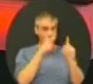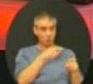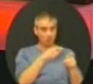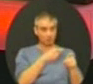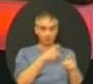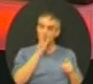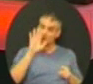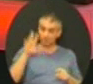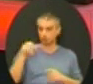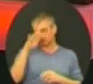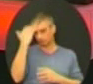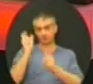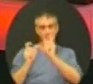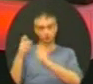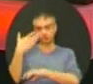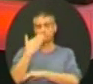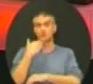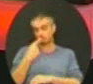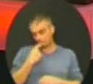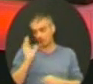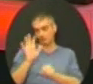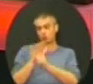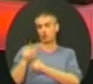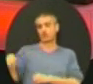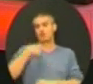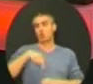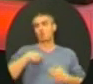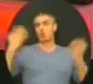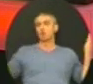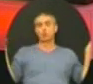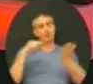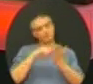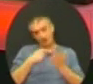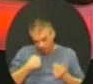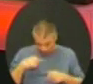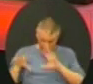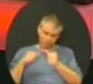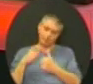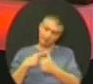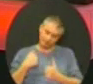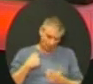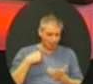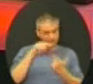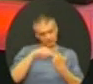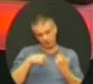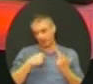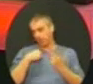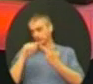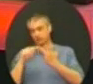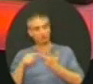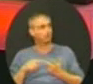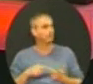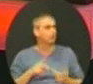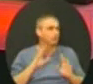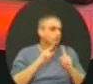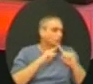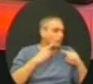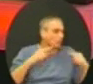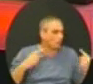אדמות... אז גם יש מספיק אוכלוסיות במדינת ישראל שאומרים, דופקים אותנו. כי אנחנו מתנחלים, כי אנחנו ככה, כי אנחנו ככה. יש כל